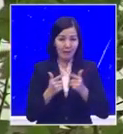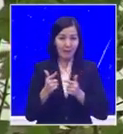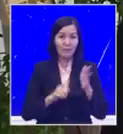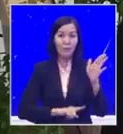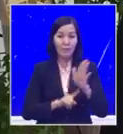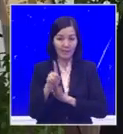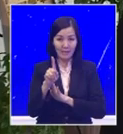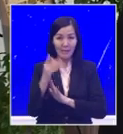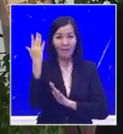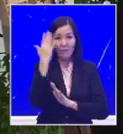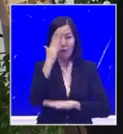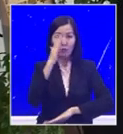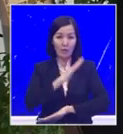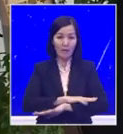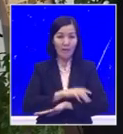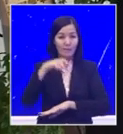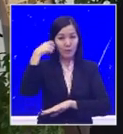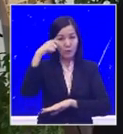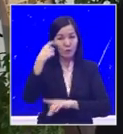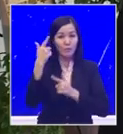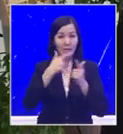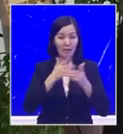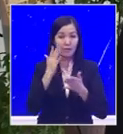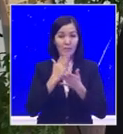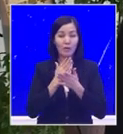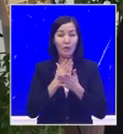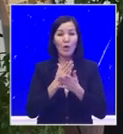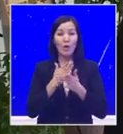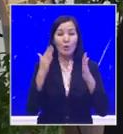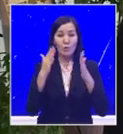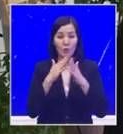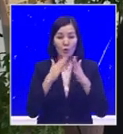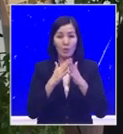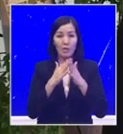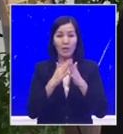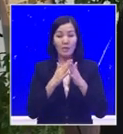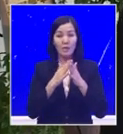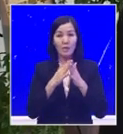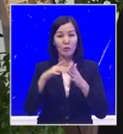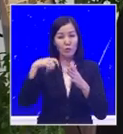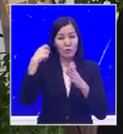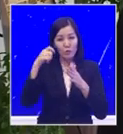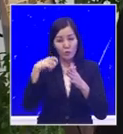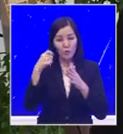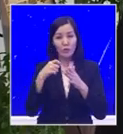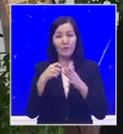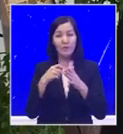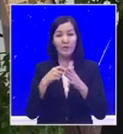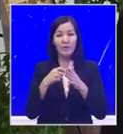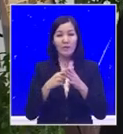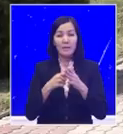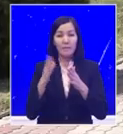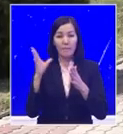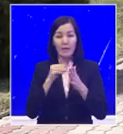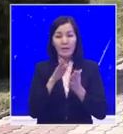Видео сабақтары әр пән бойынша өздері үйде, үй жағдайда отырып, соны түсіріп, бір неге жинақтап